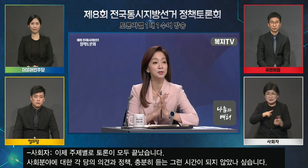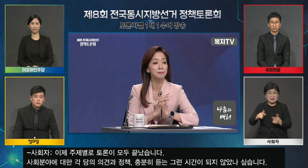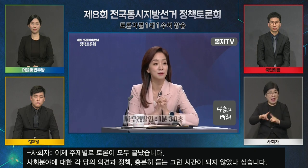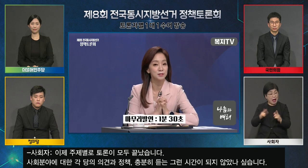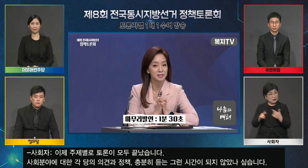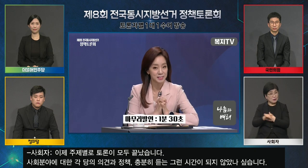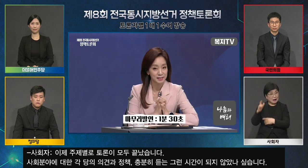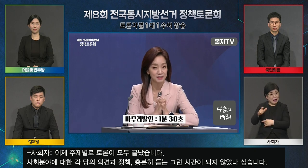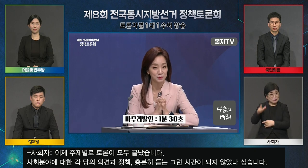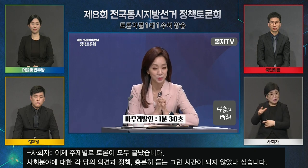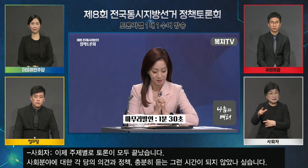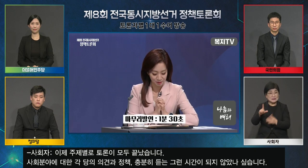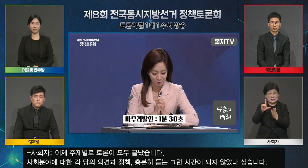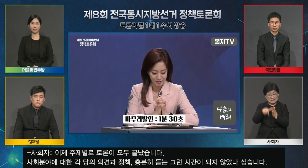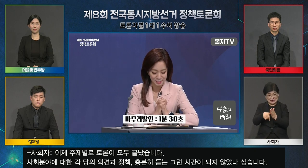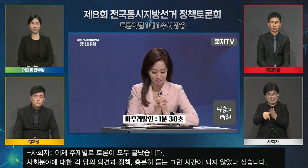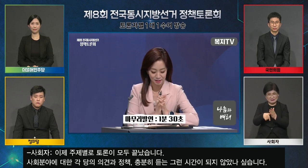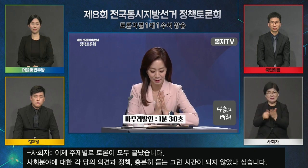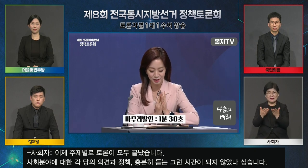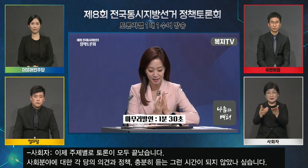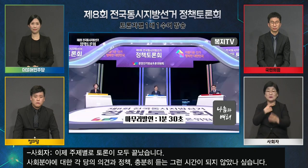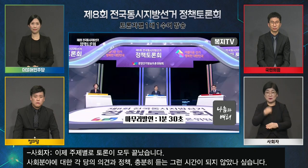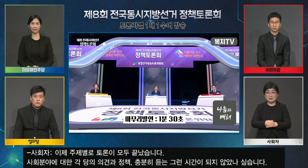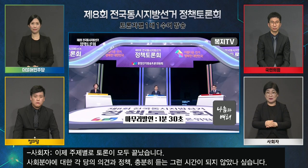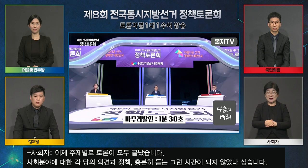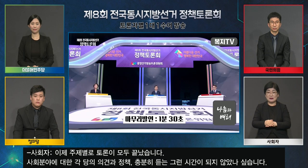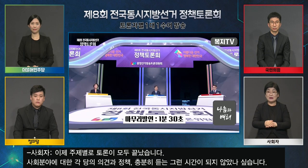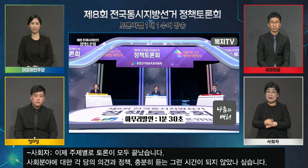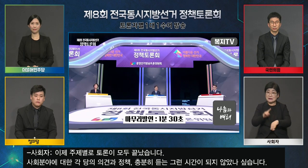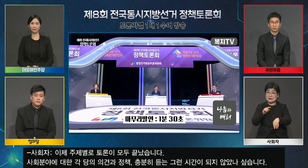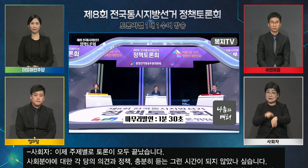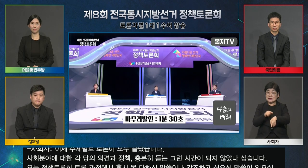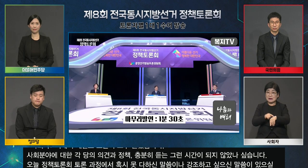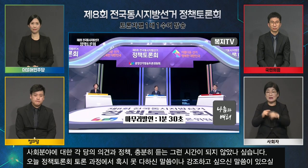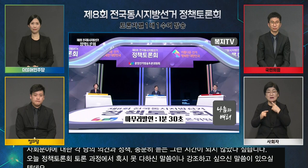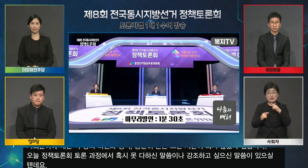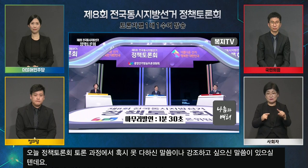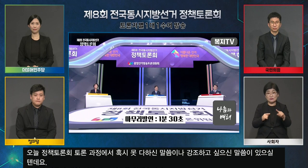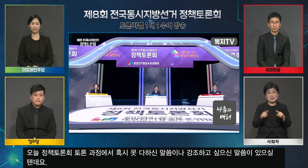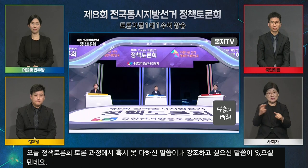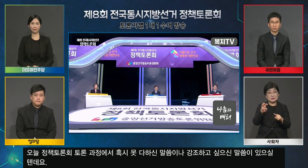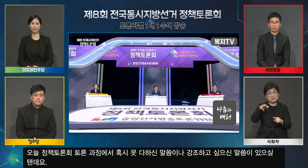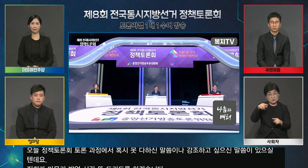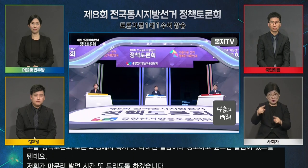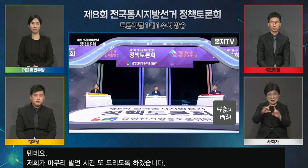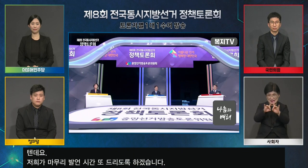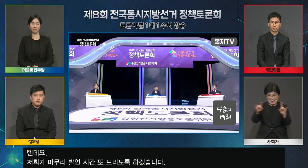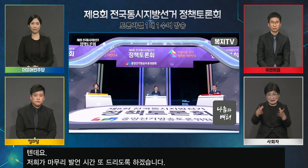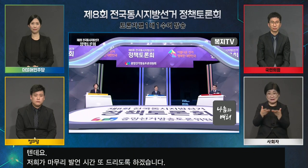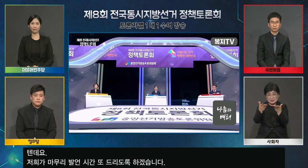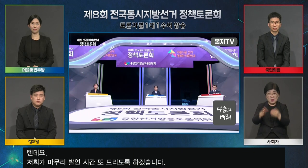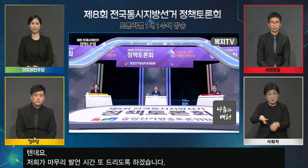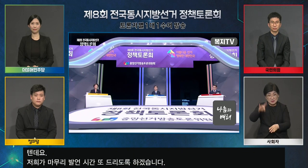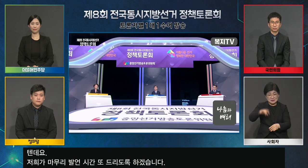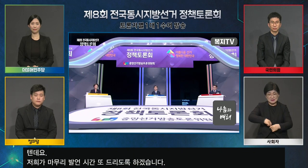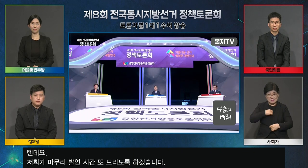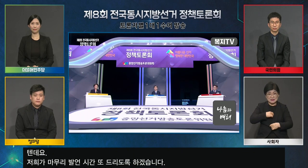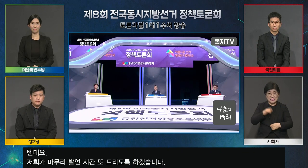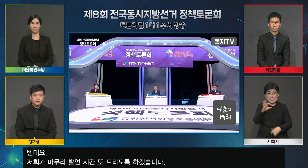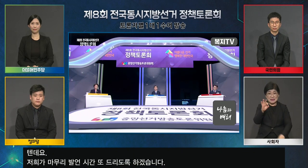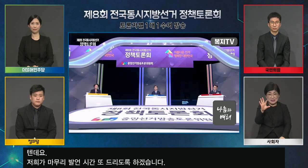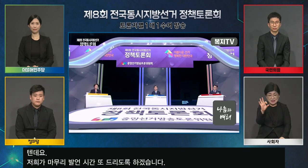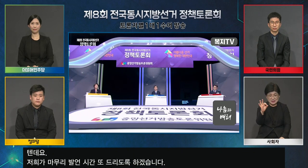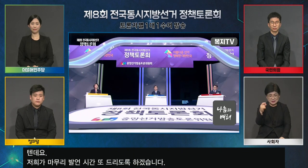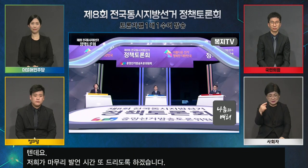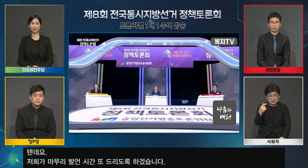마무리 발언 시간 또 드리도록 하겠습니다. 발언 시간은 1분 30초씩입니다. 먼저 정의당 이윤주